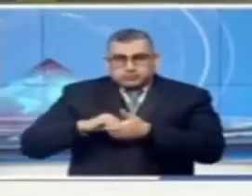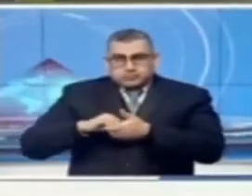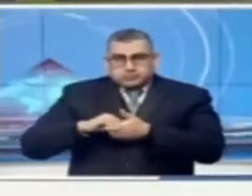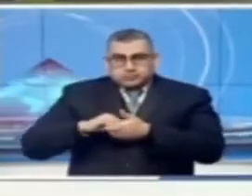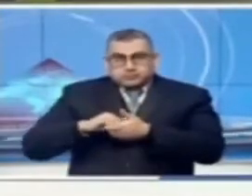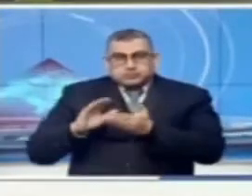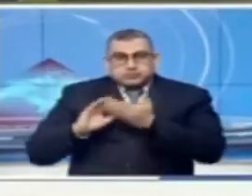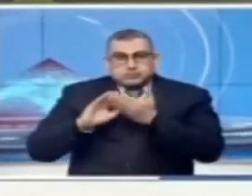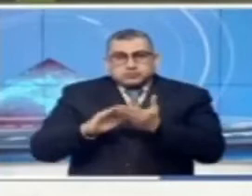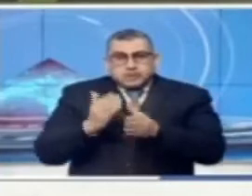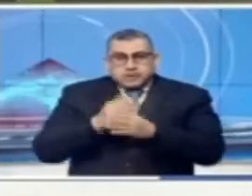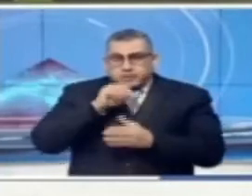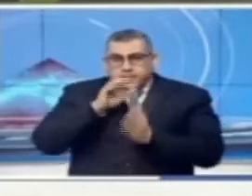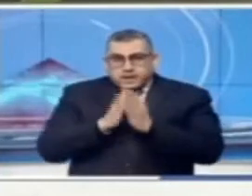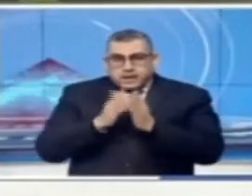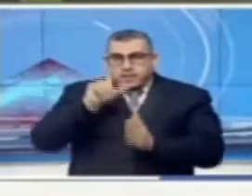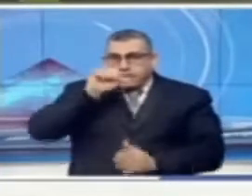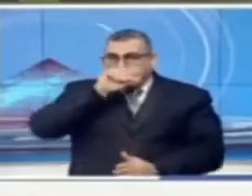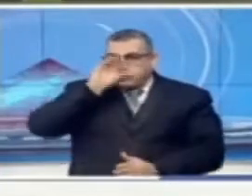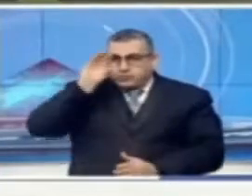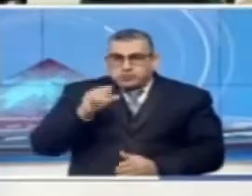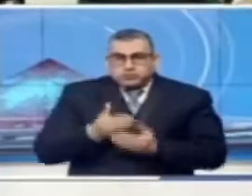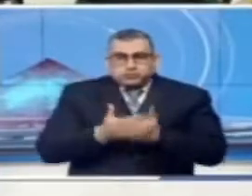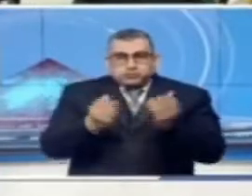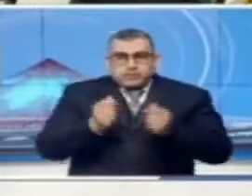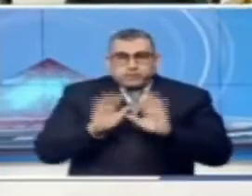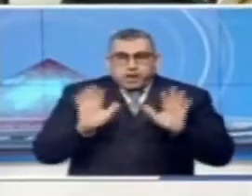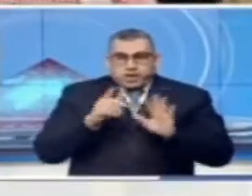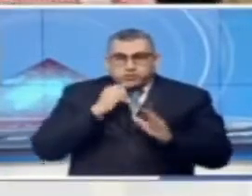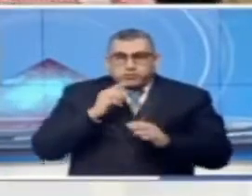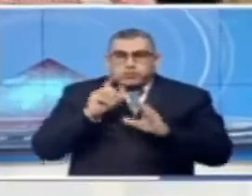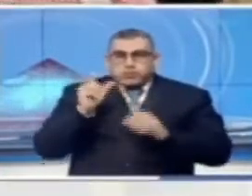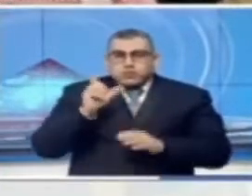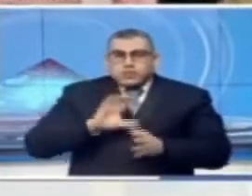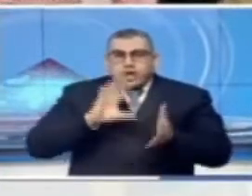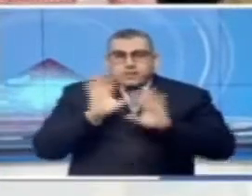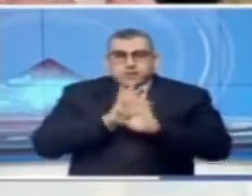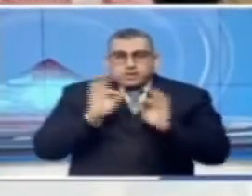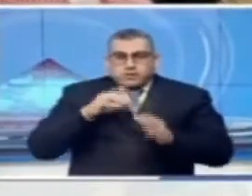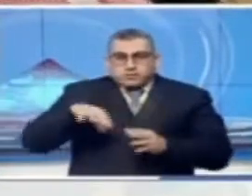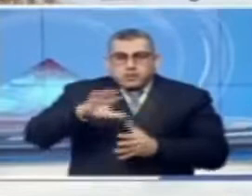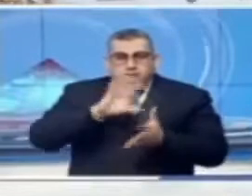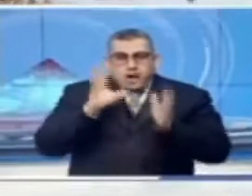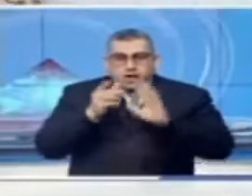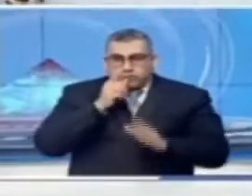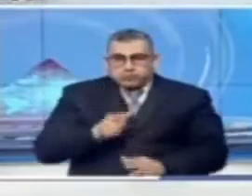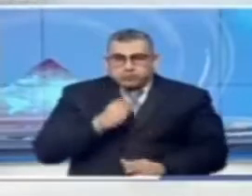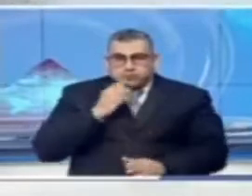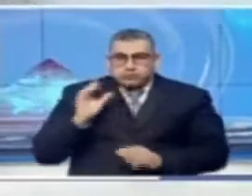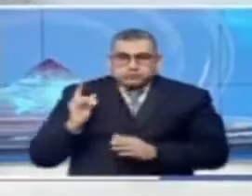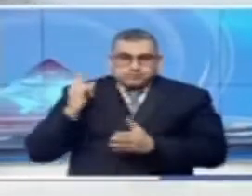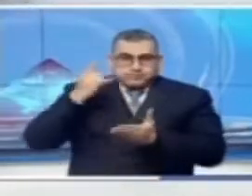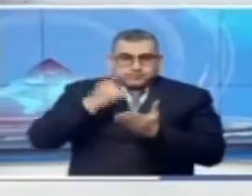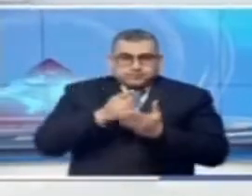وخدمة لكتاب الله الكريم ونشره بالمجان لتبلغ المسلمين كافة في أنحاء المعمورة، وصول هدية